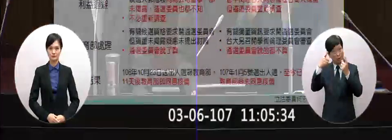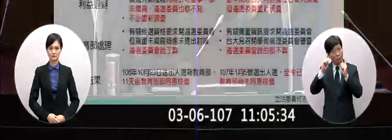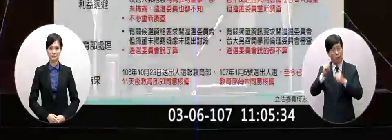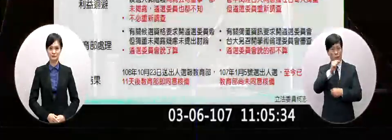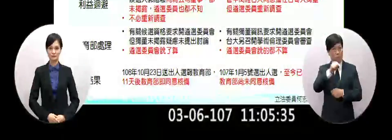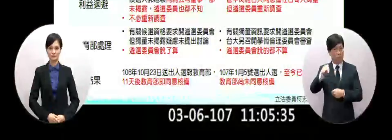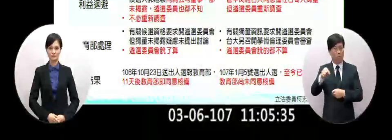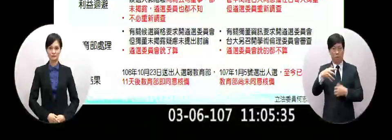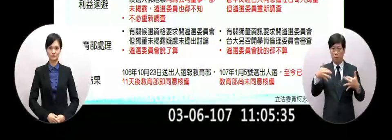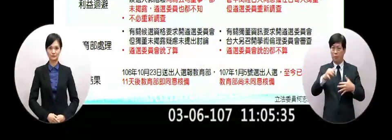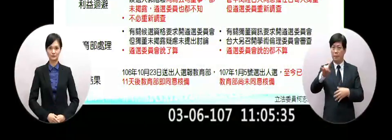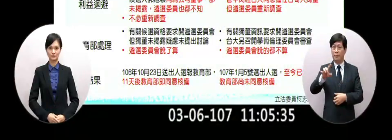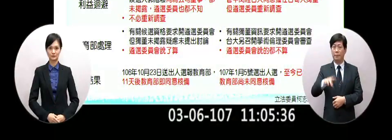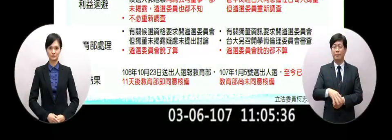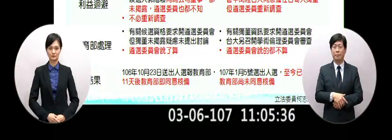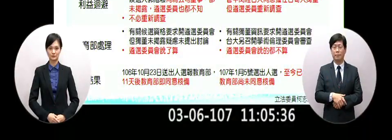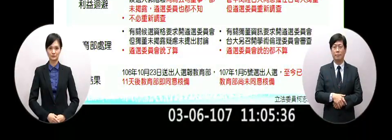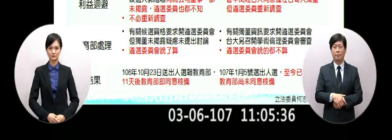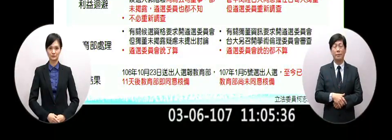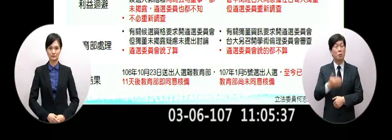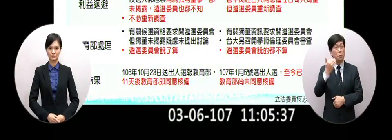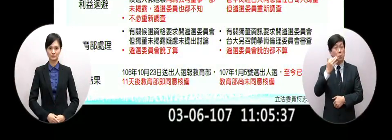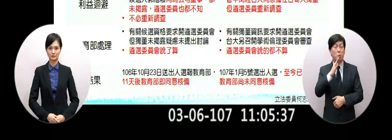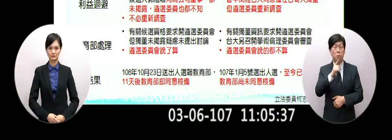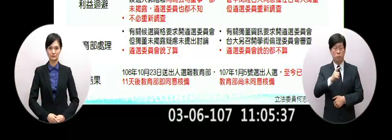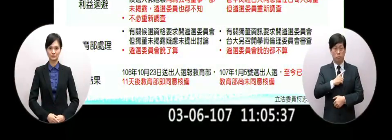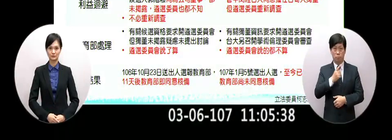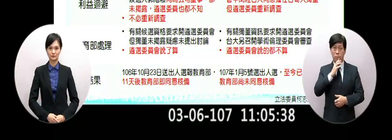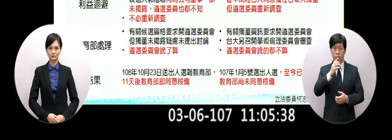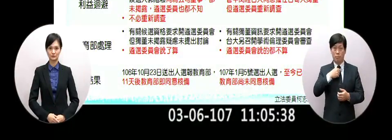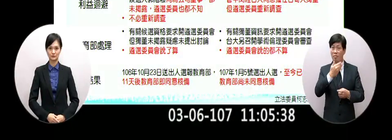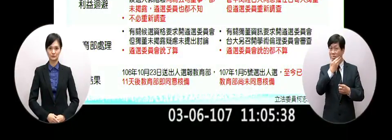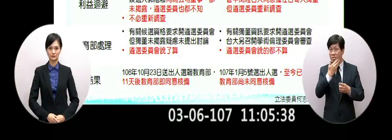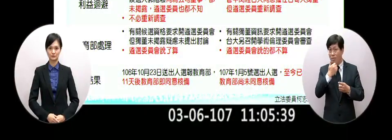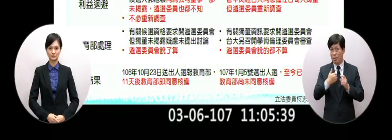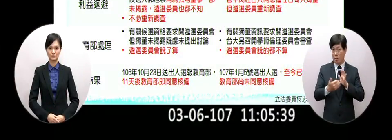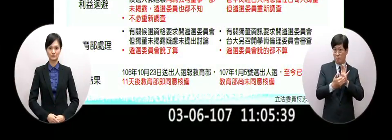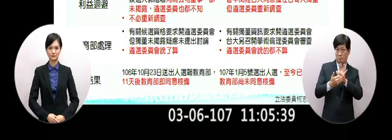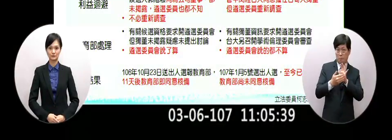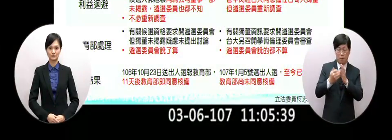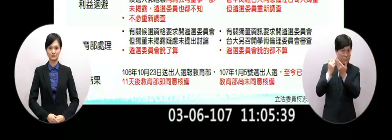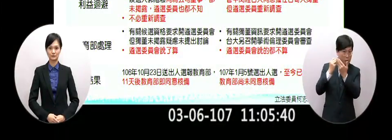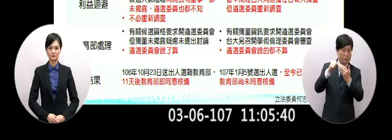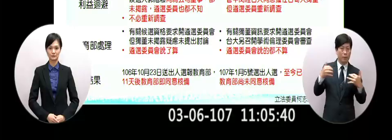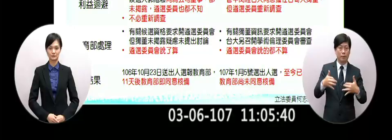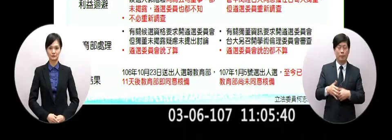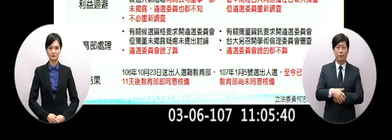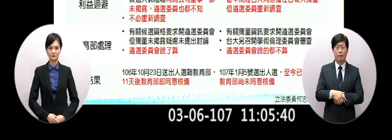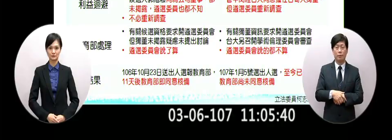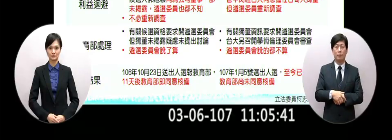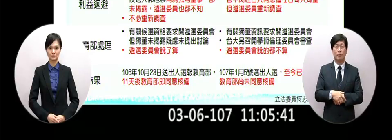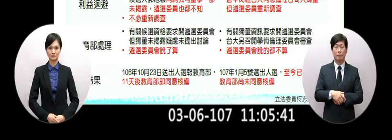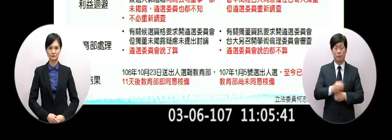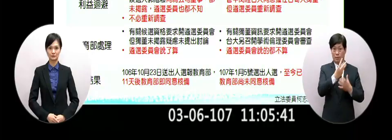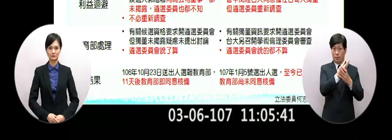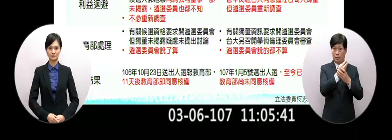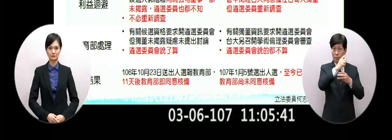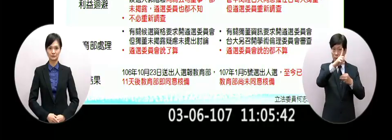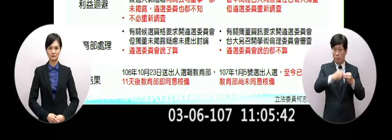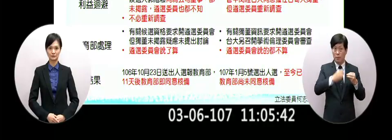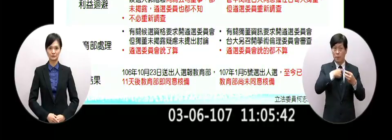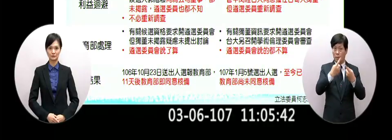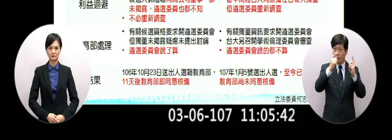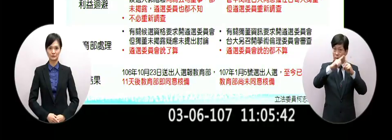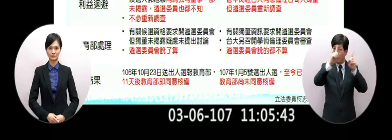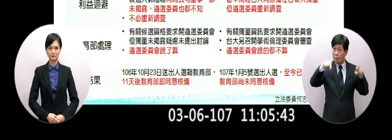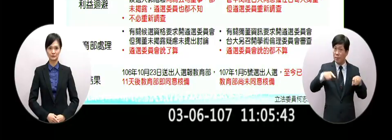不管他们的争议点到底在哪里，我们光是来看一个有关于利益回避的这个问题。同样的，阳明大学的召集人